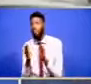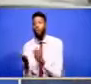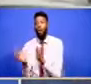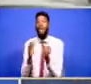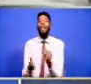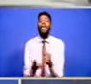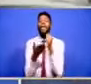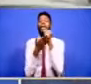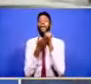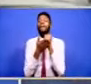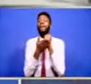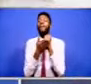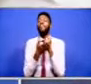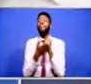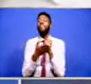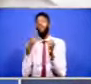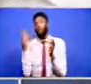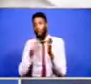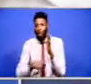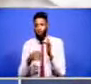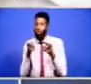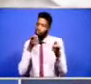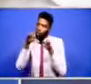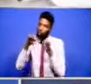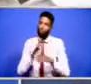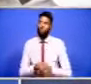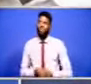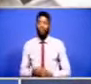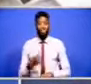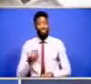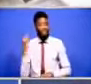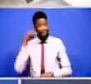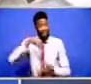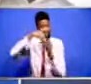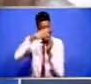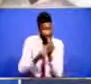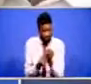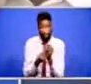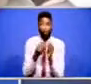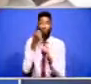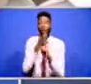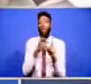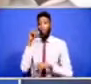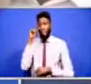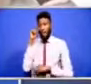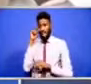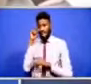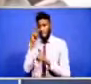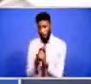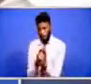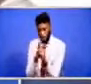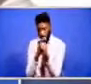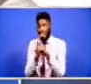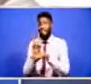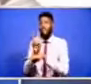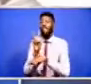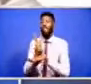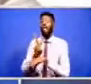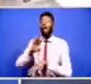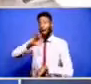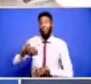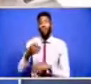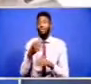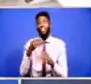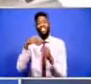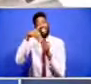the exploitation of the passengers. Kukata hapa tikiti ya kutoka Mombasa kuelekea sehemu za Big County. Tikiti imekuwa juu